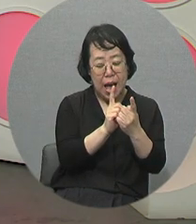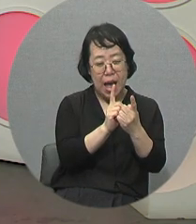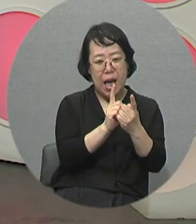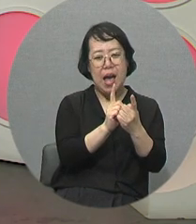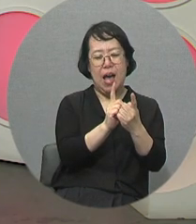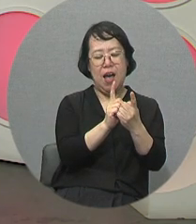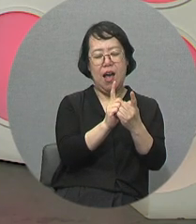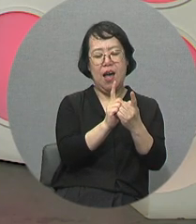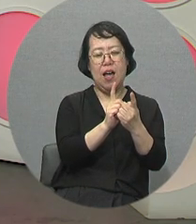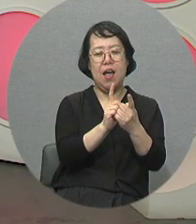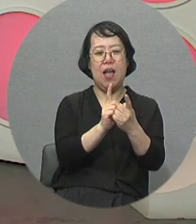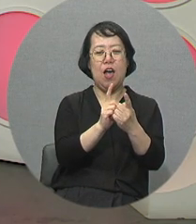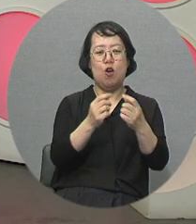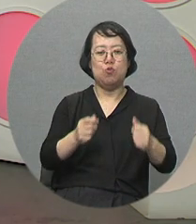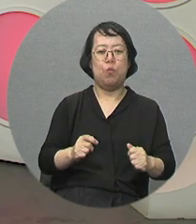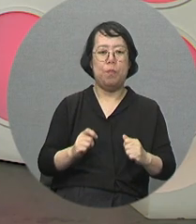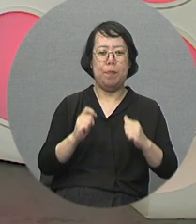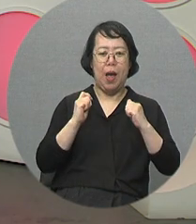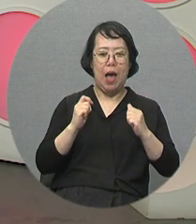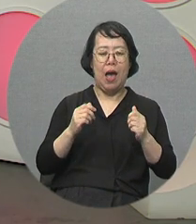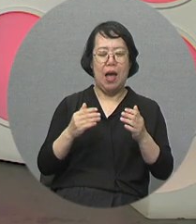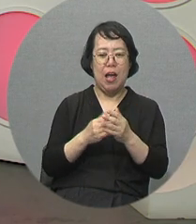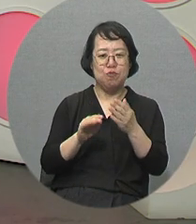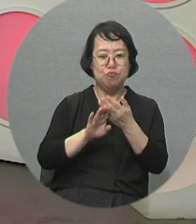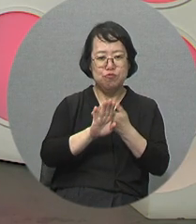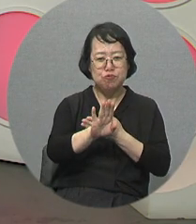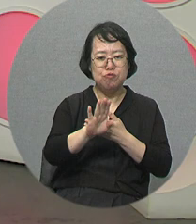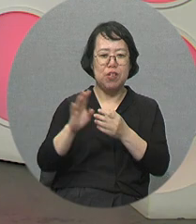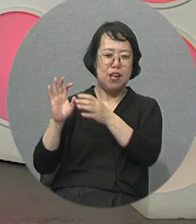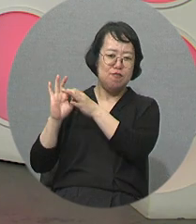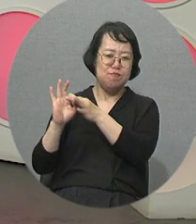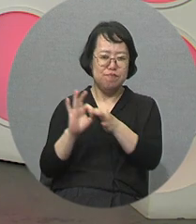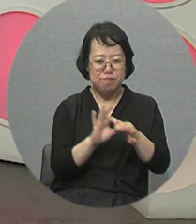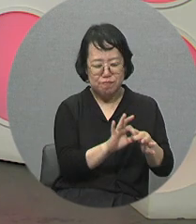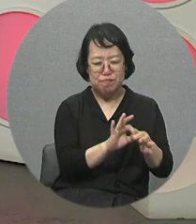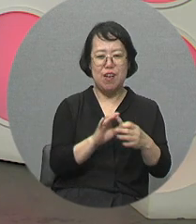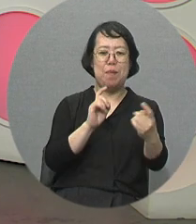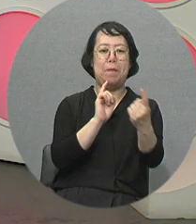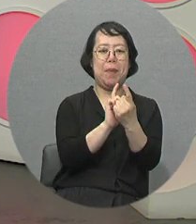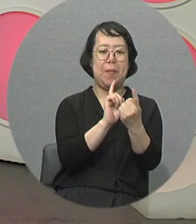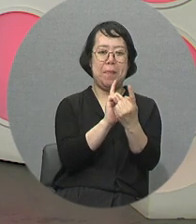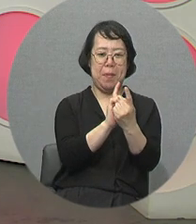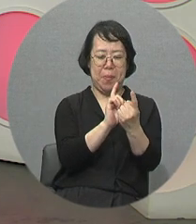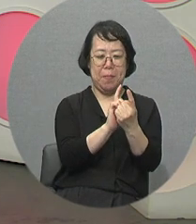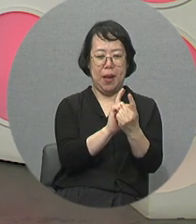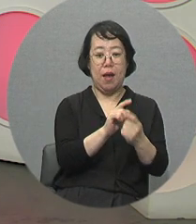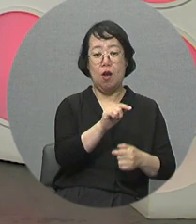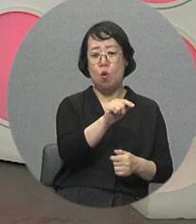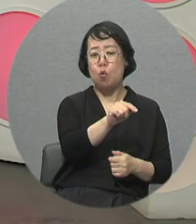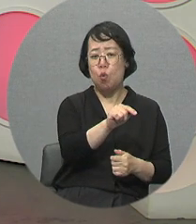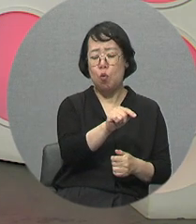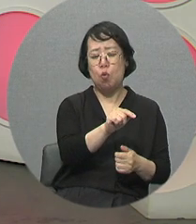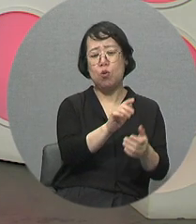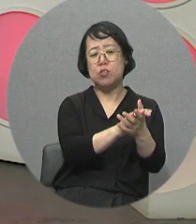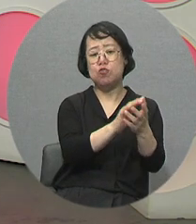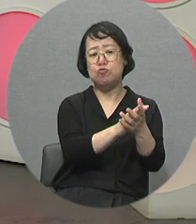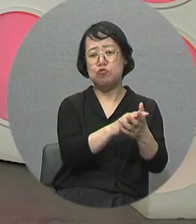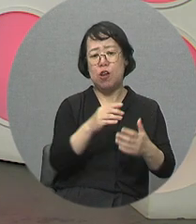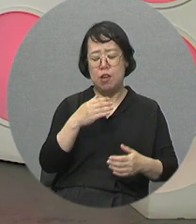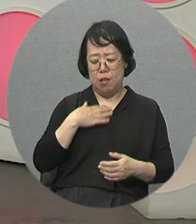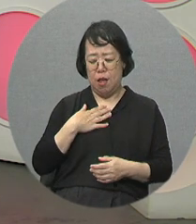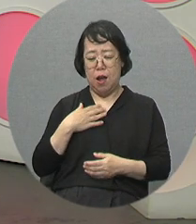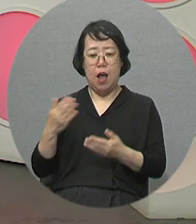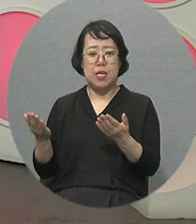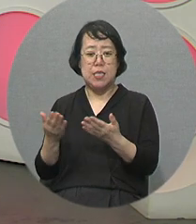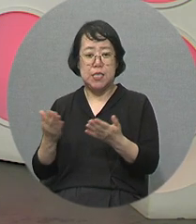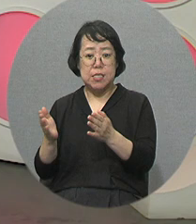그 우정을 쭉 이어나갔는데요. 친구는 어린 나이에 창업을 시작한 절 위해